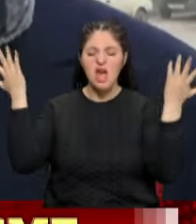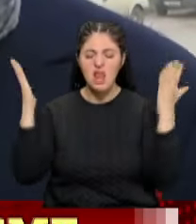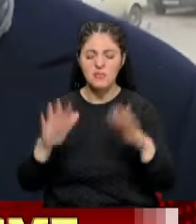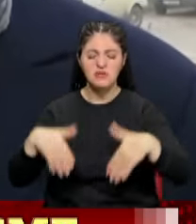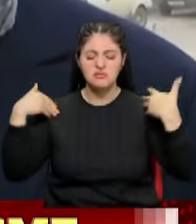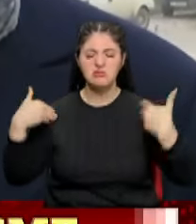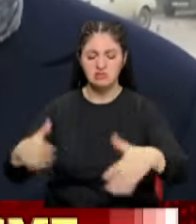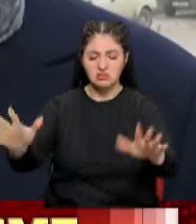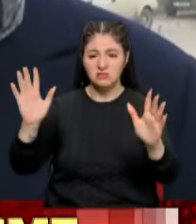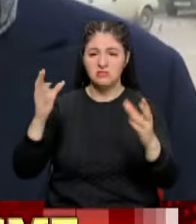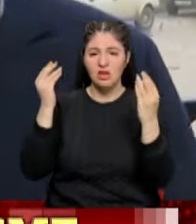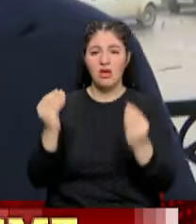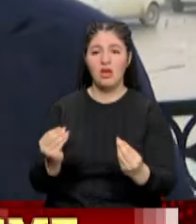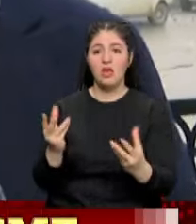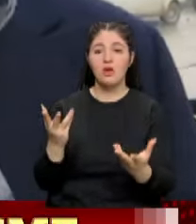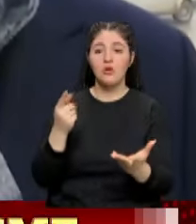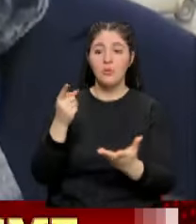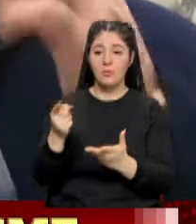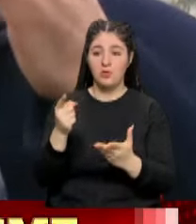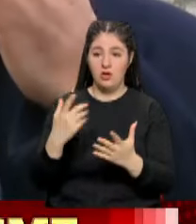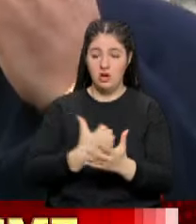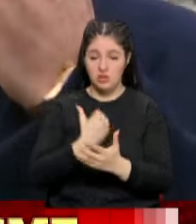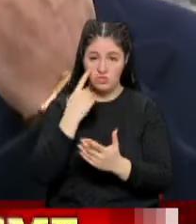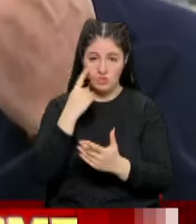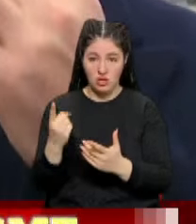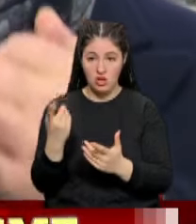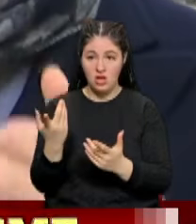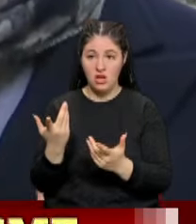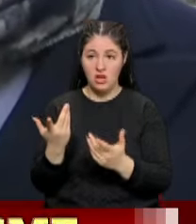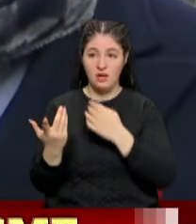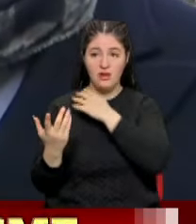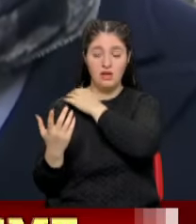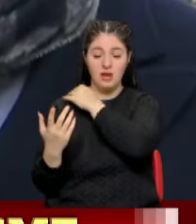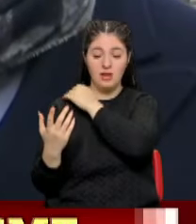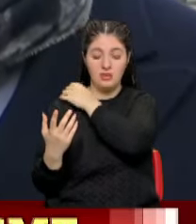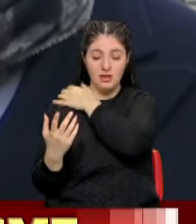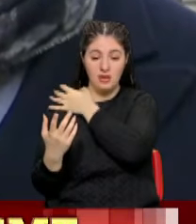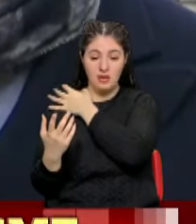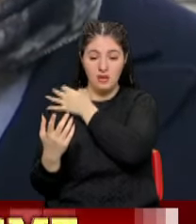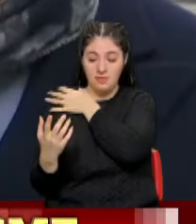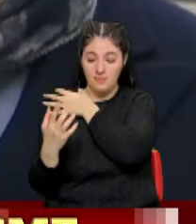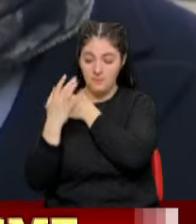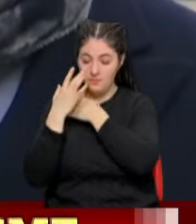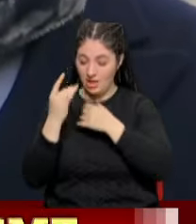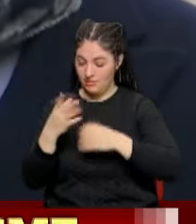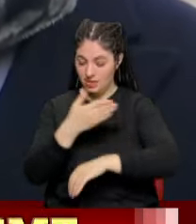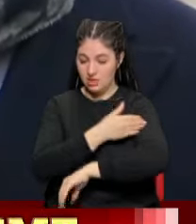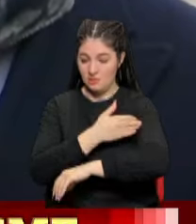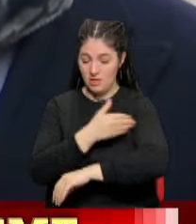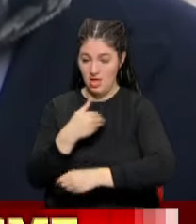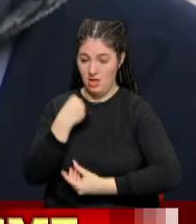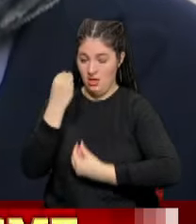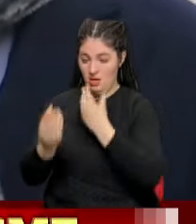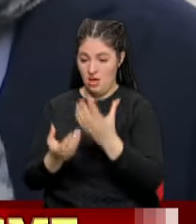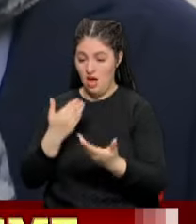böyle bir şey olmaz. Yani bu acılar üzerinden ya da belli hizmetlerin akışının